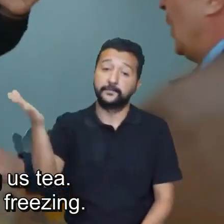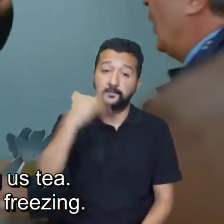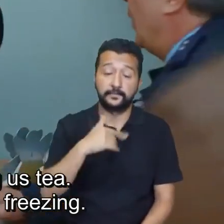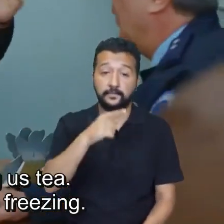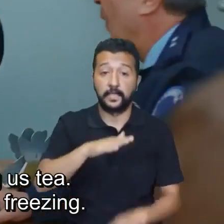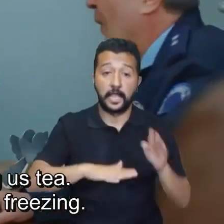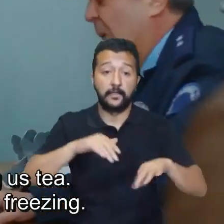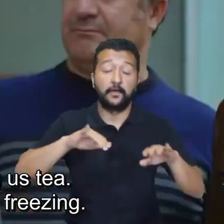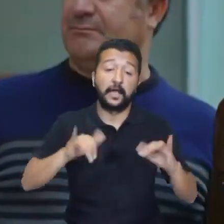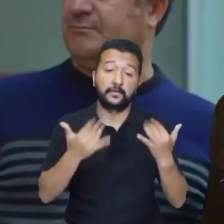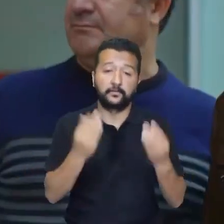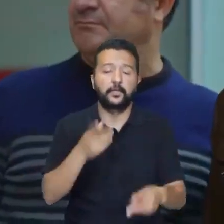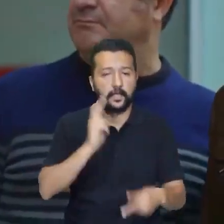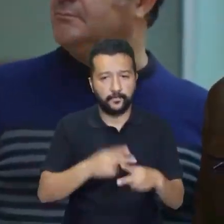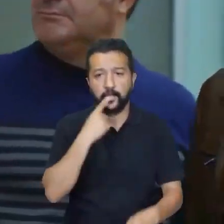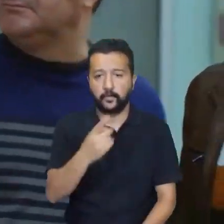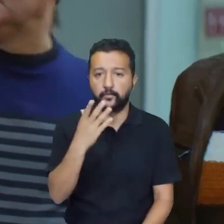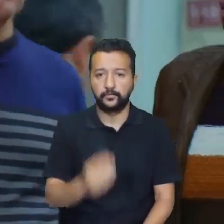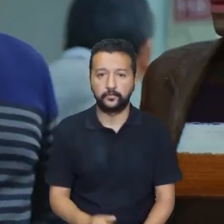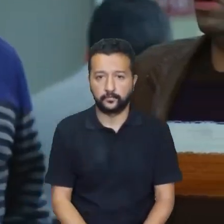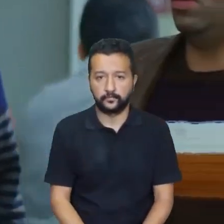getirsin. Elim ayağım buz kesti vallahi. Hemen